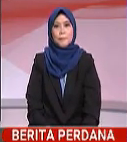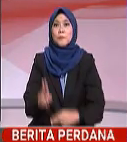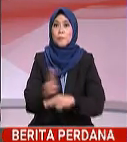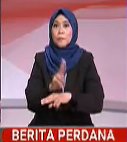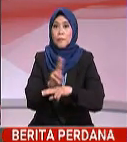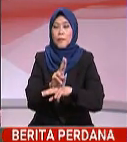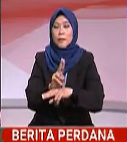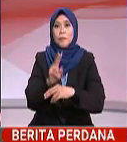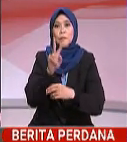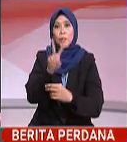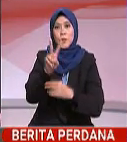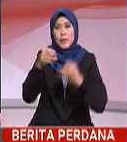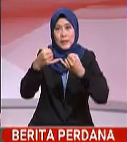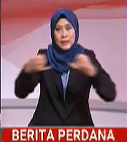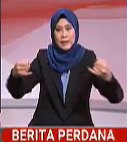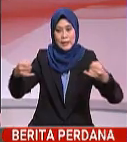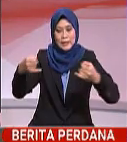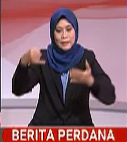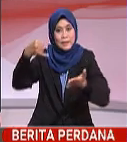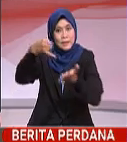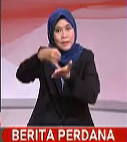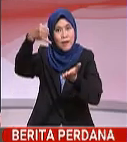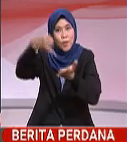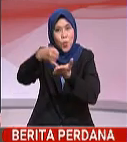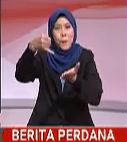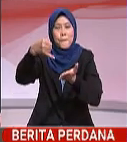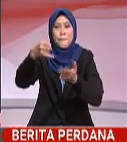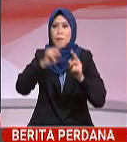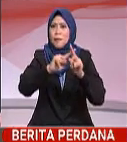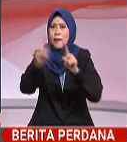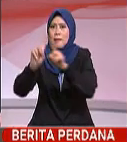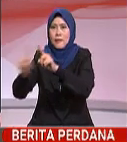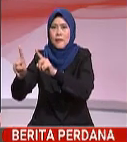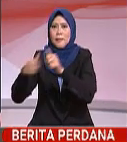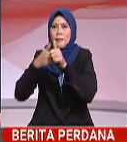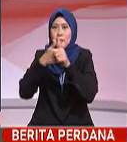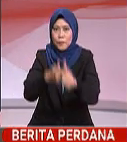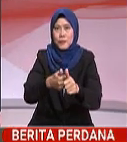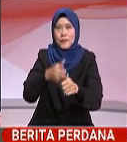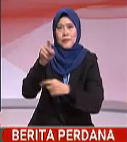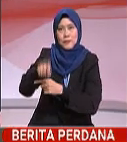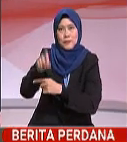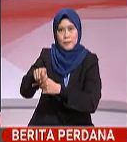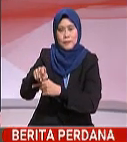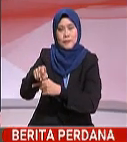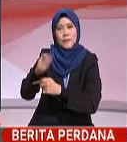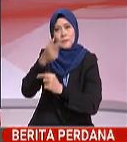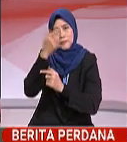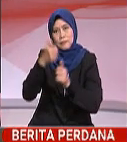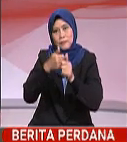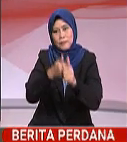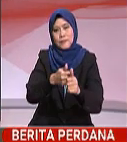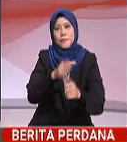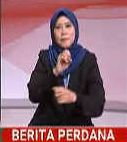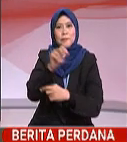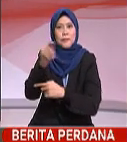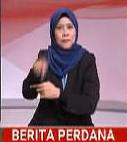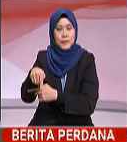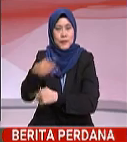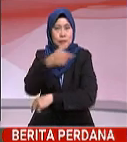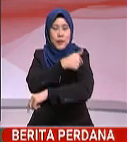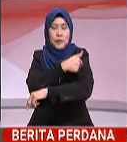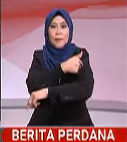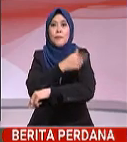Penggunaan dua jenis jarum suntikan yang berbeza adalah mengikut keperluan ketika prosedur suntikan